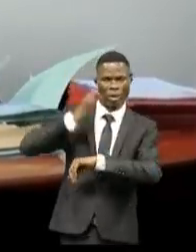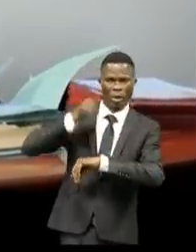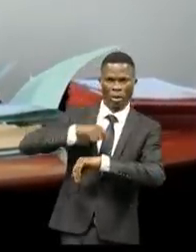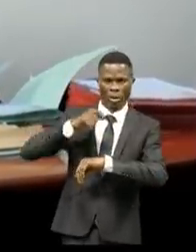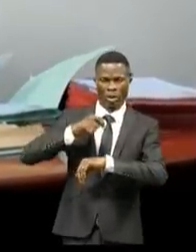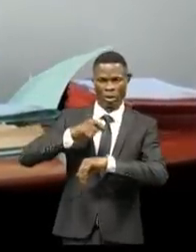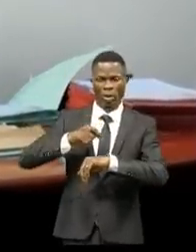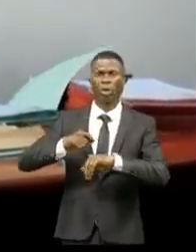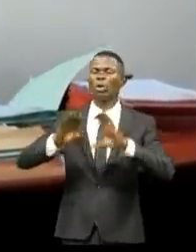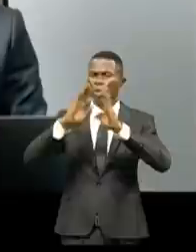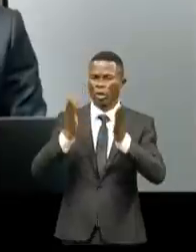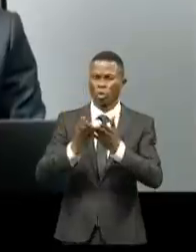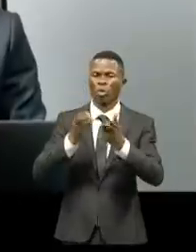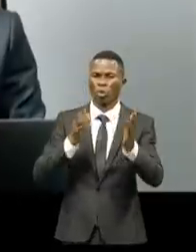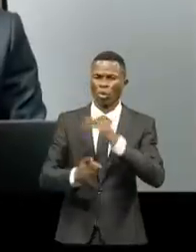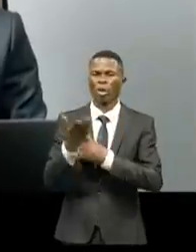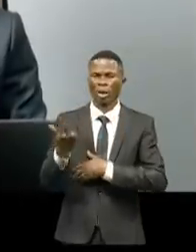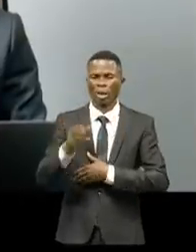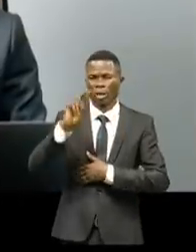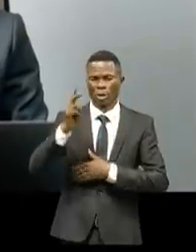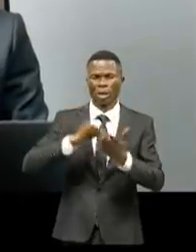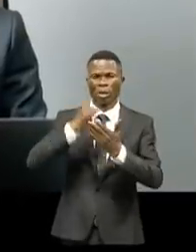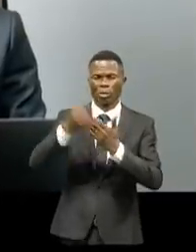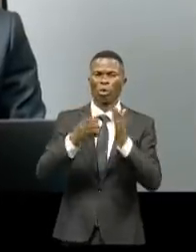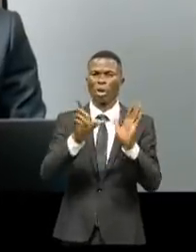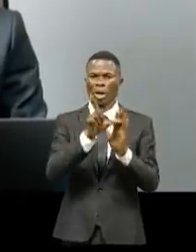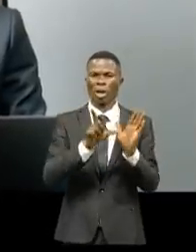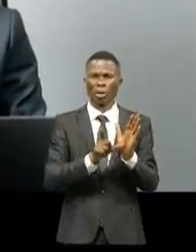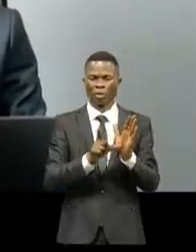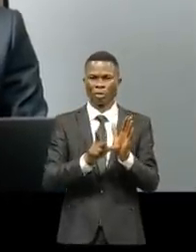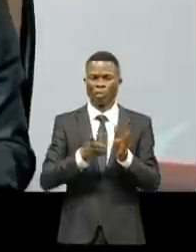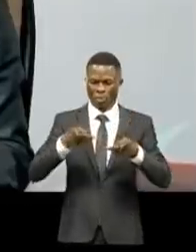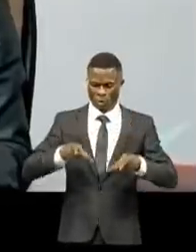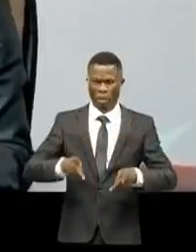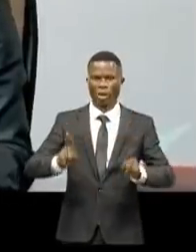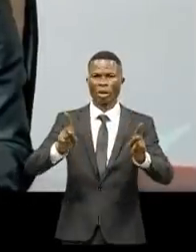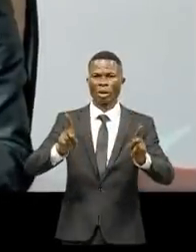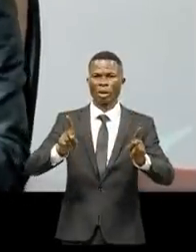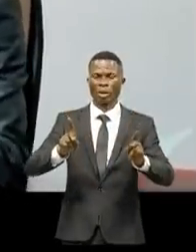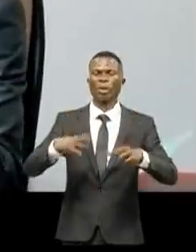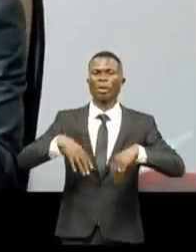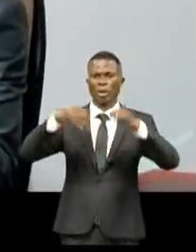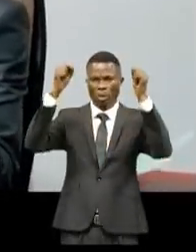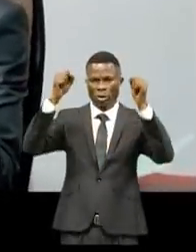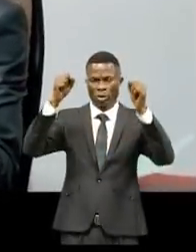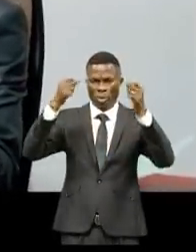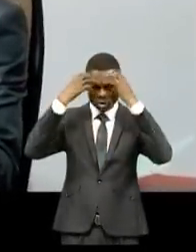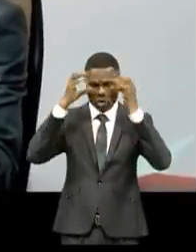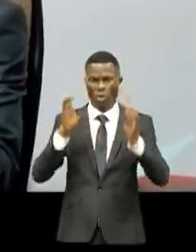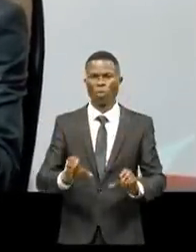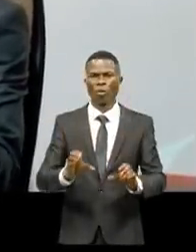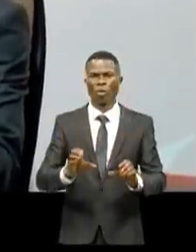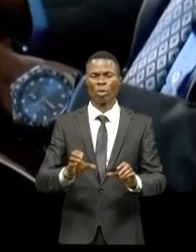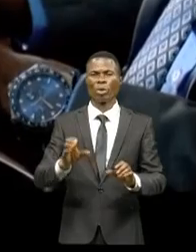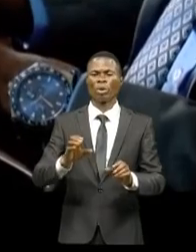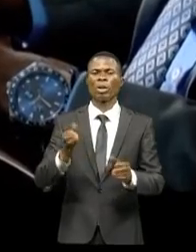de la partie requérante. Le second projet de loi porte sur l'autorisation de la ratification de la Convention